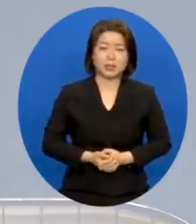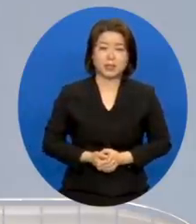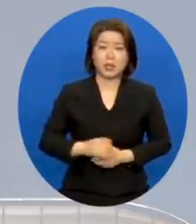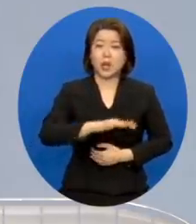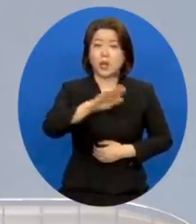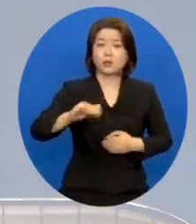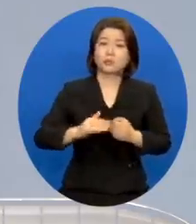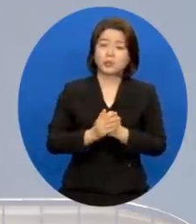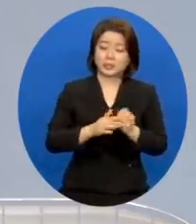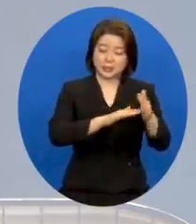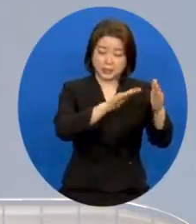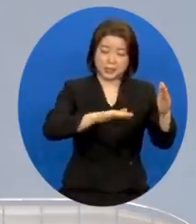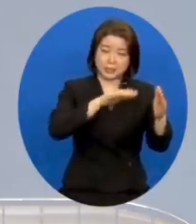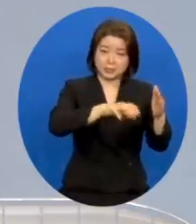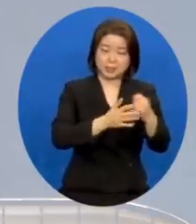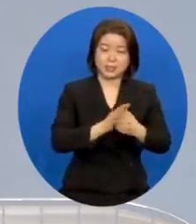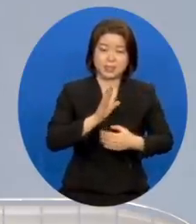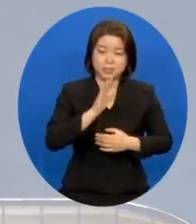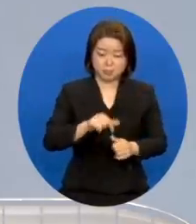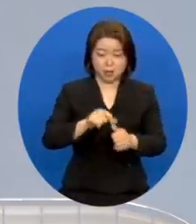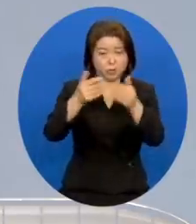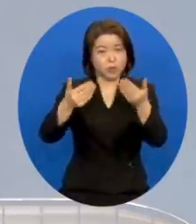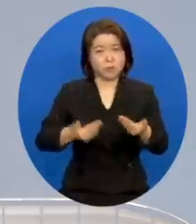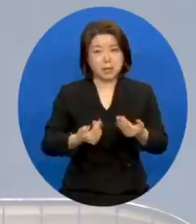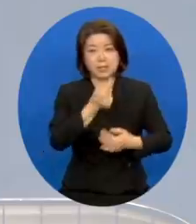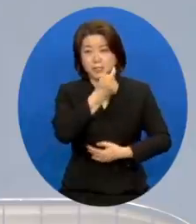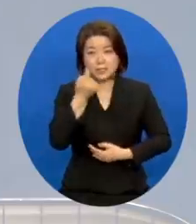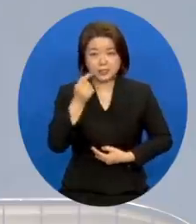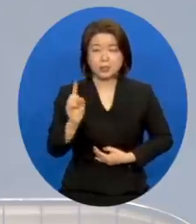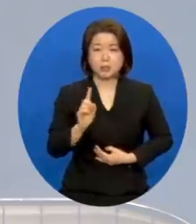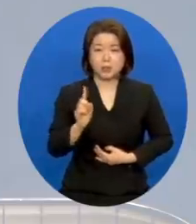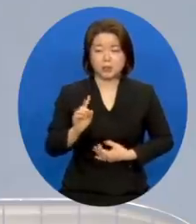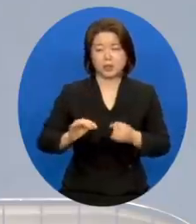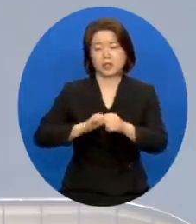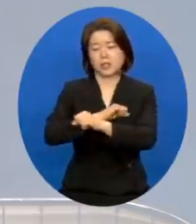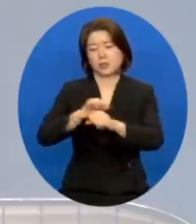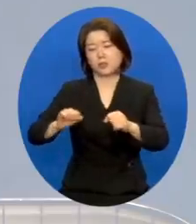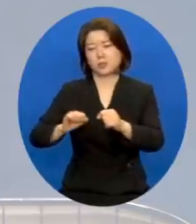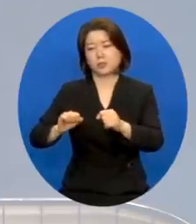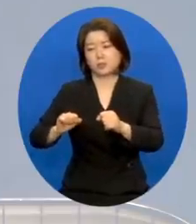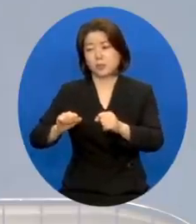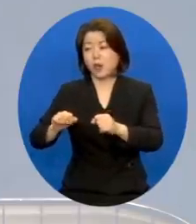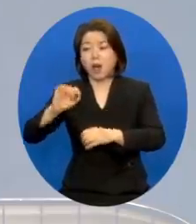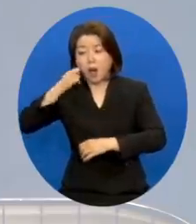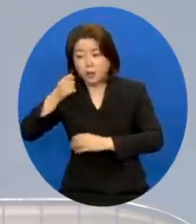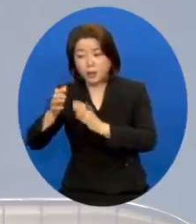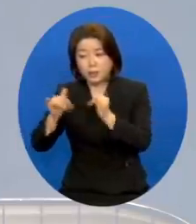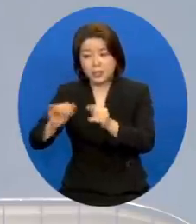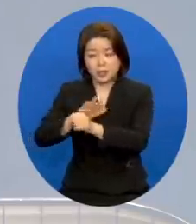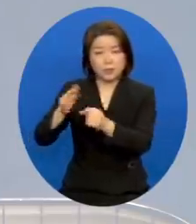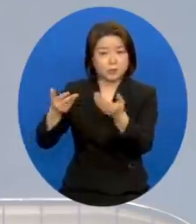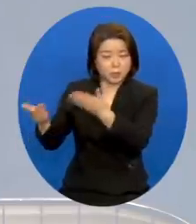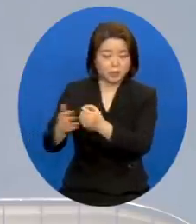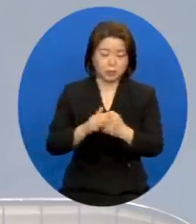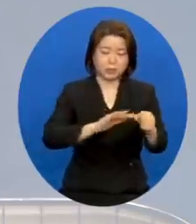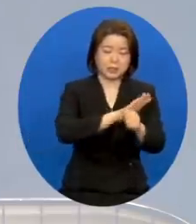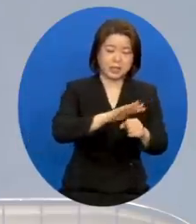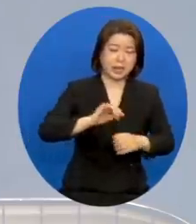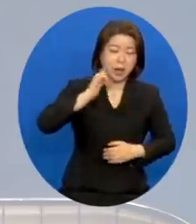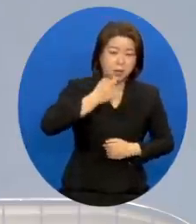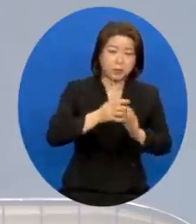우리가 우리 가정에 정말 구원받은 가정 이라는 증거 용서할 수 없는 사람 용서하고 사랑할 수 없는 사람